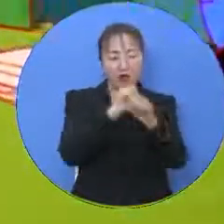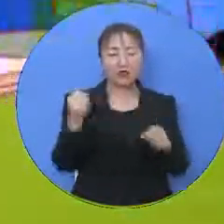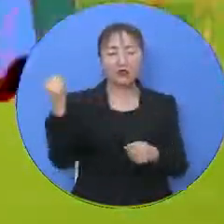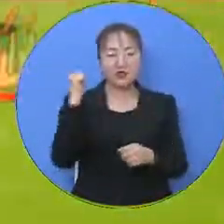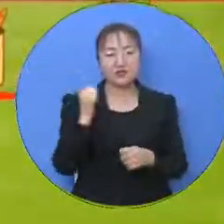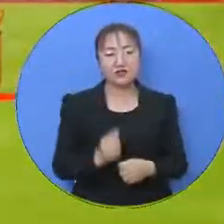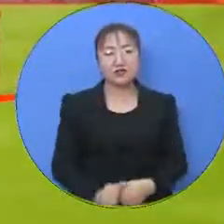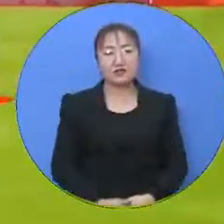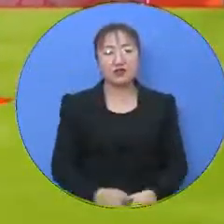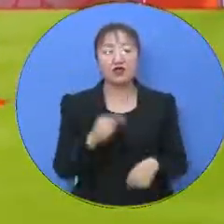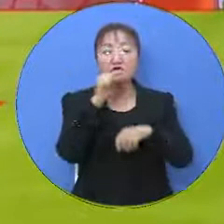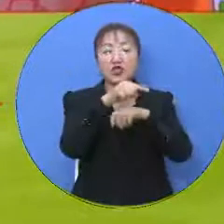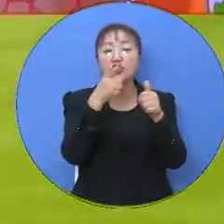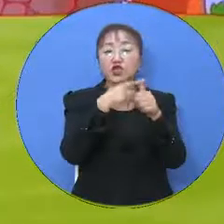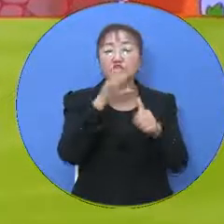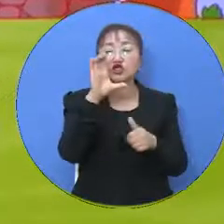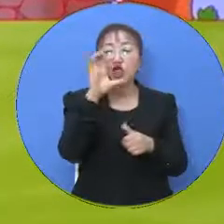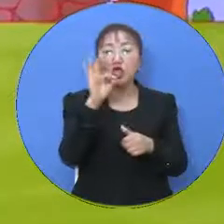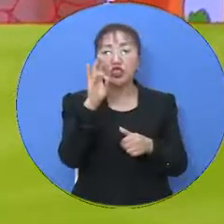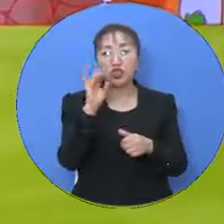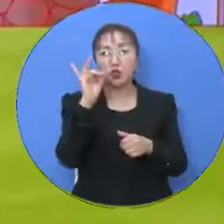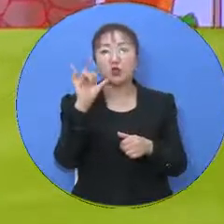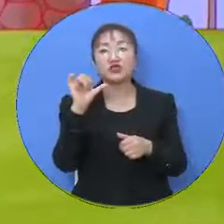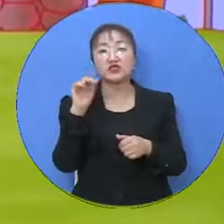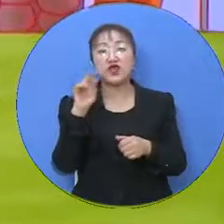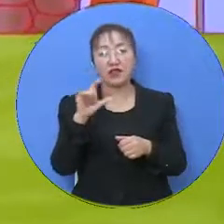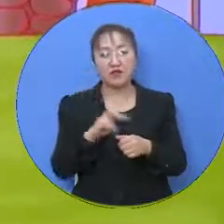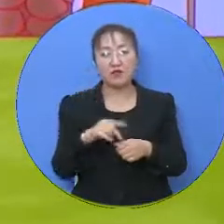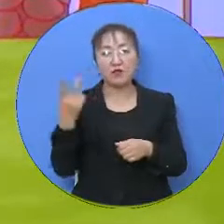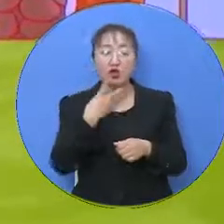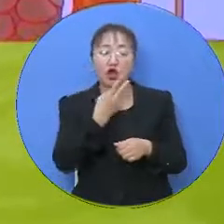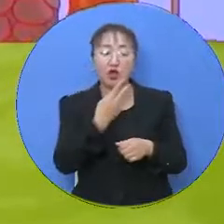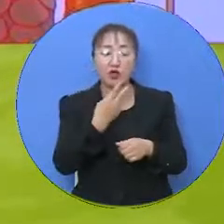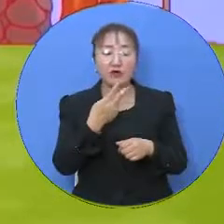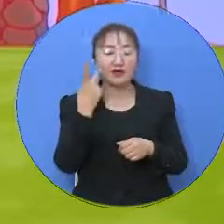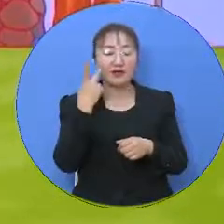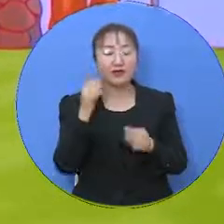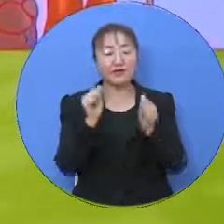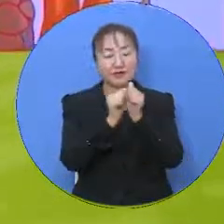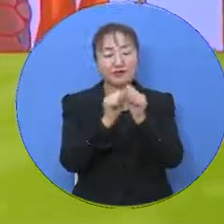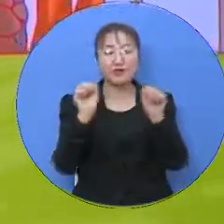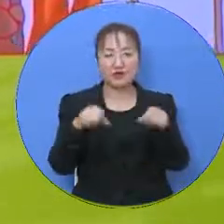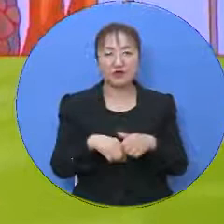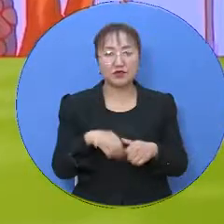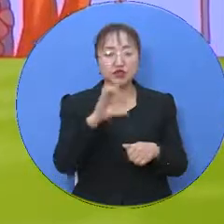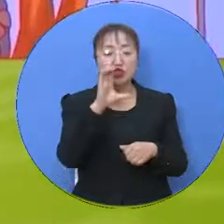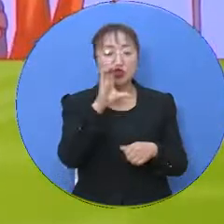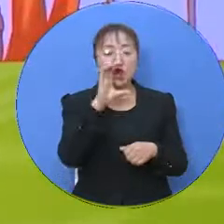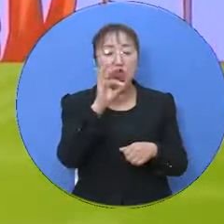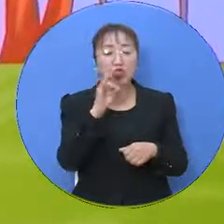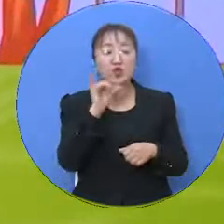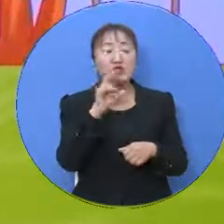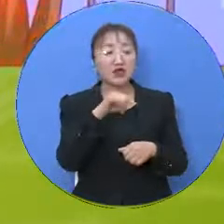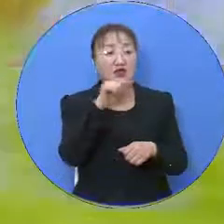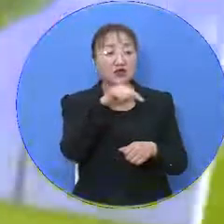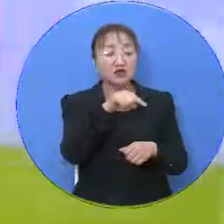чадлаа. Түүнийг сониучхан гэж нэрлэв. Үүнээс хойш бид хоёр үнэн ч найзууд болсон юм. Сониучхан, энэ бол